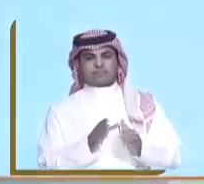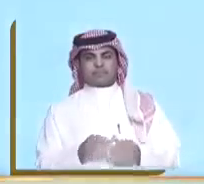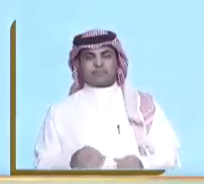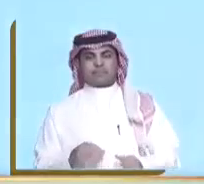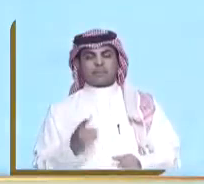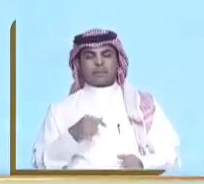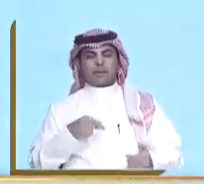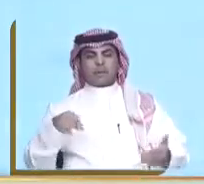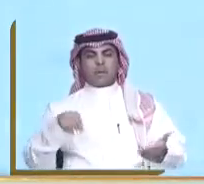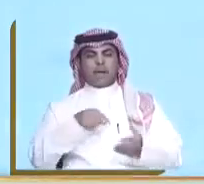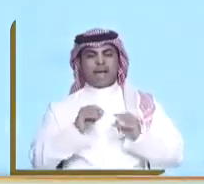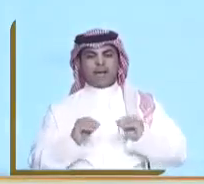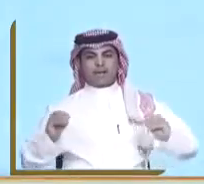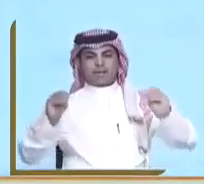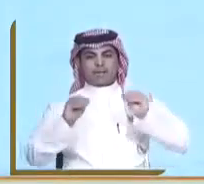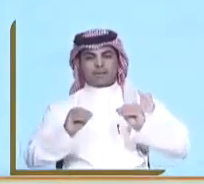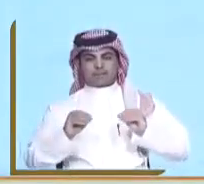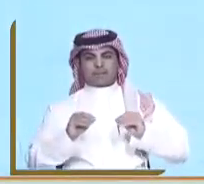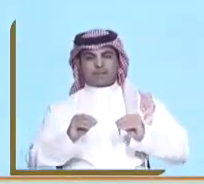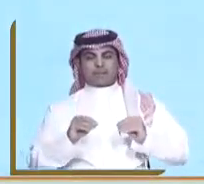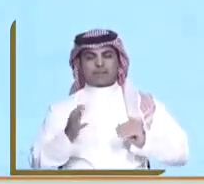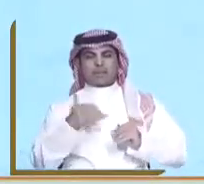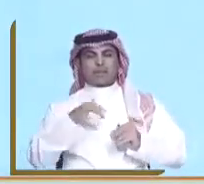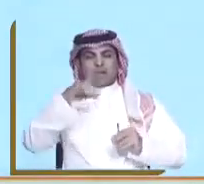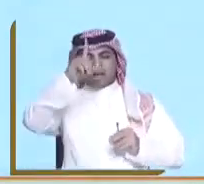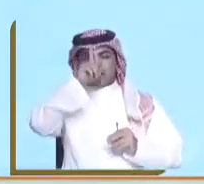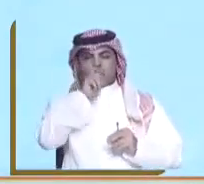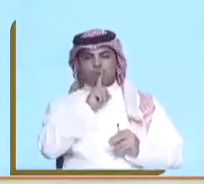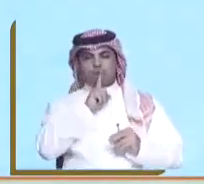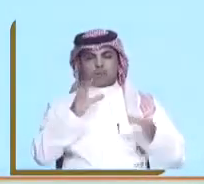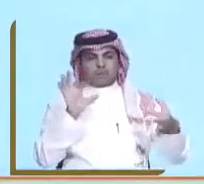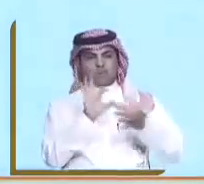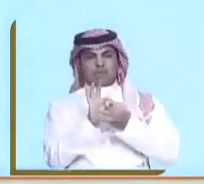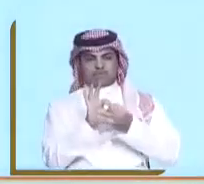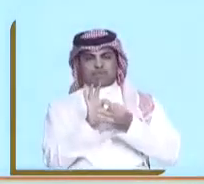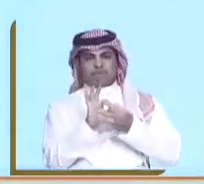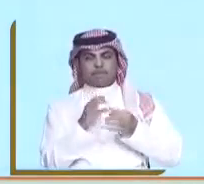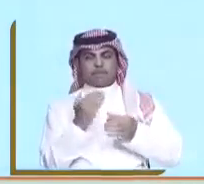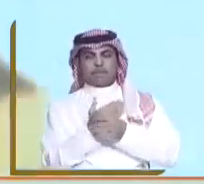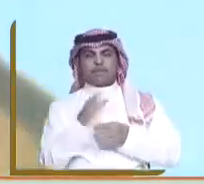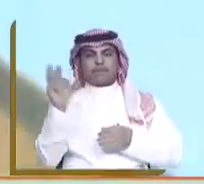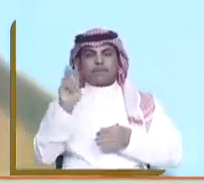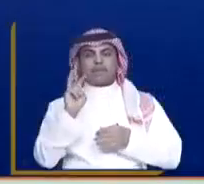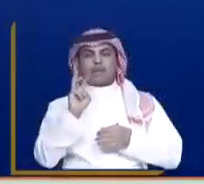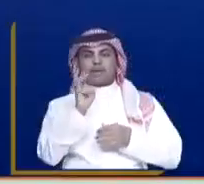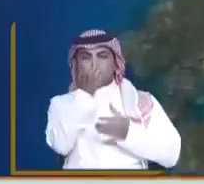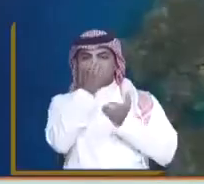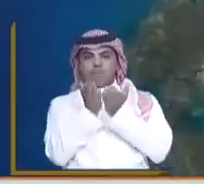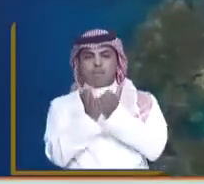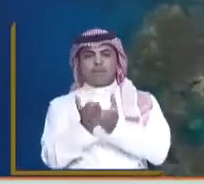وقعت الهيئه الملكيه لمحافظه العلا مذكره تعاون مع شركه البحر الاحمر الدوليه